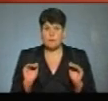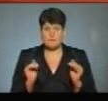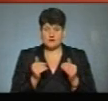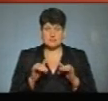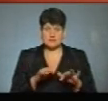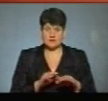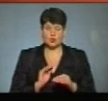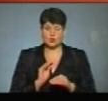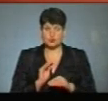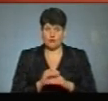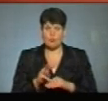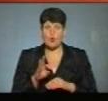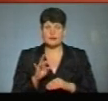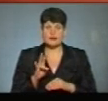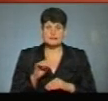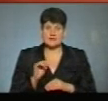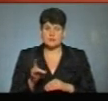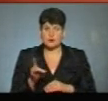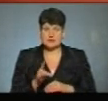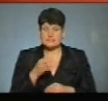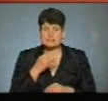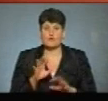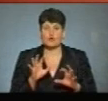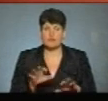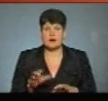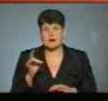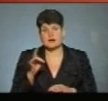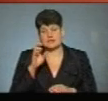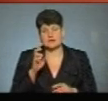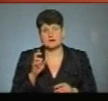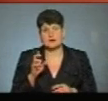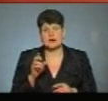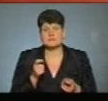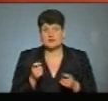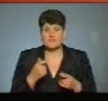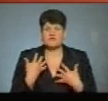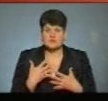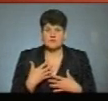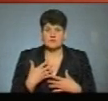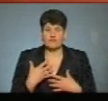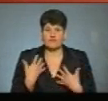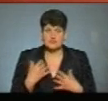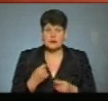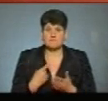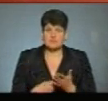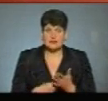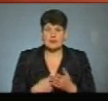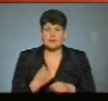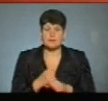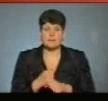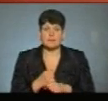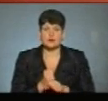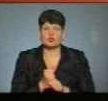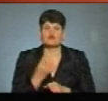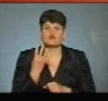Власне, не випадково обмежувальні заходи додаткові саме в Монастирському районі, адже, як сказав голова адміністрації, та підтверджено лабораторно вже